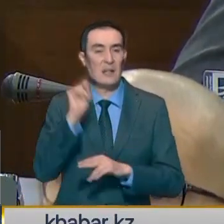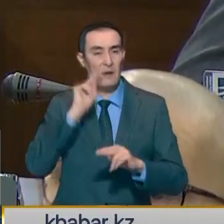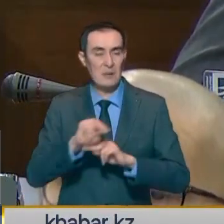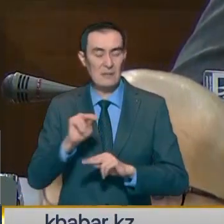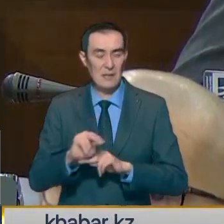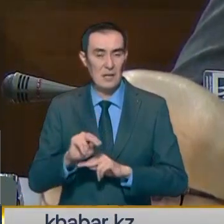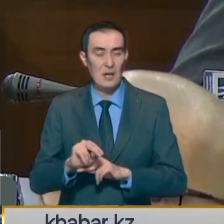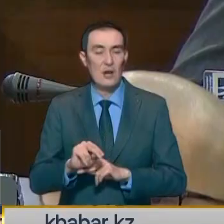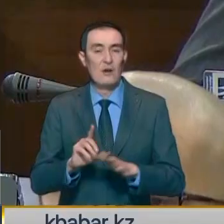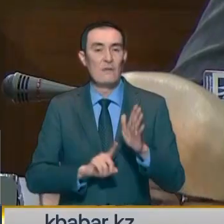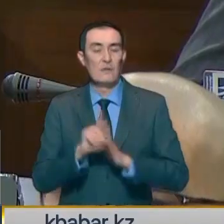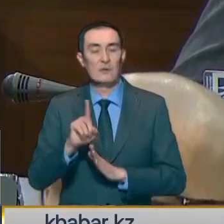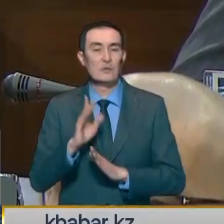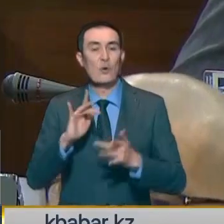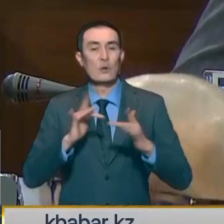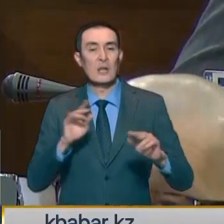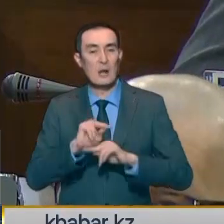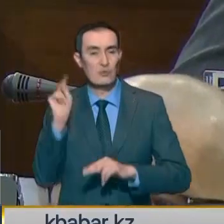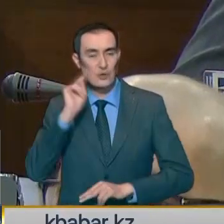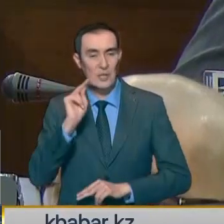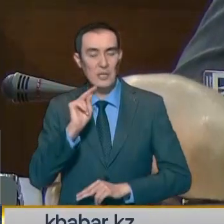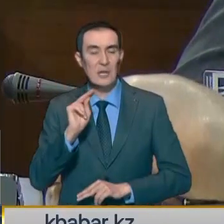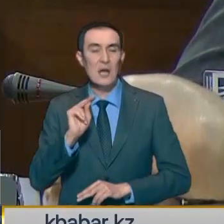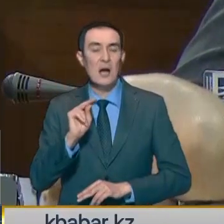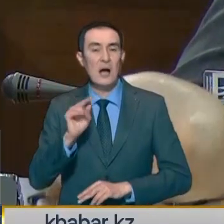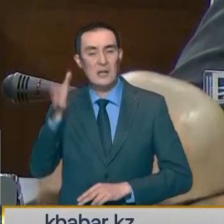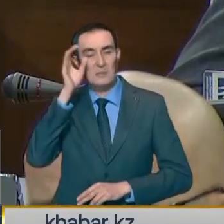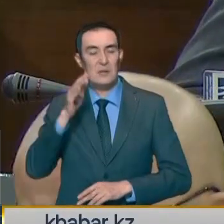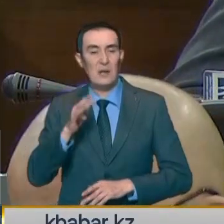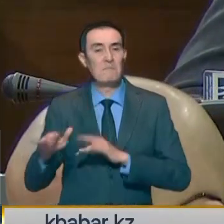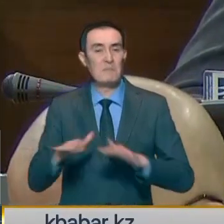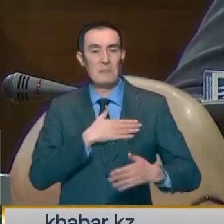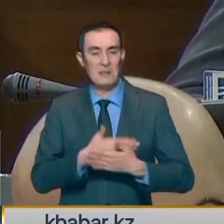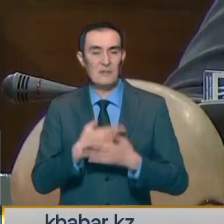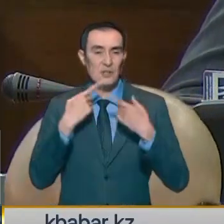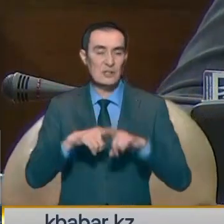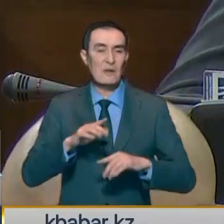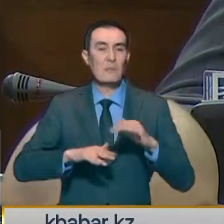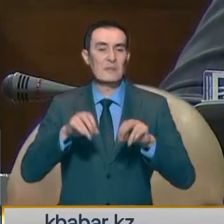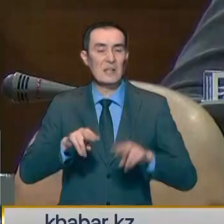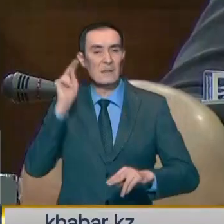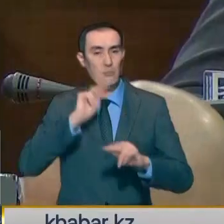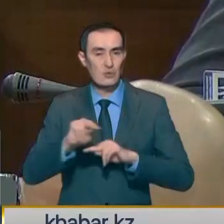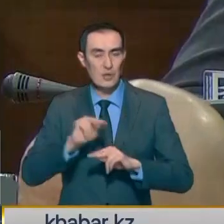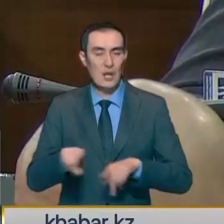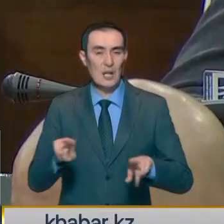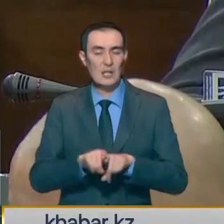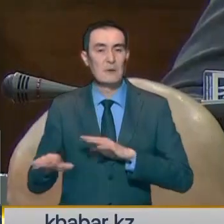образования. Вводится форма онлайн-обучения и принцип академической мобильности в организациях технического и профессионального обучения,